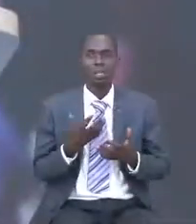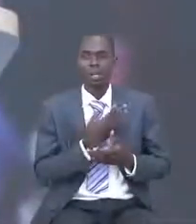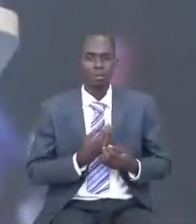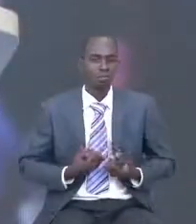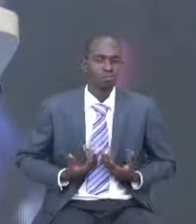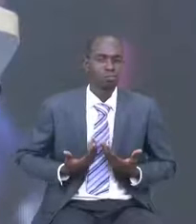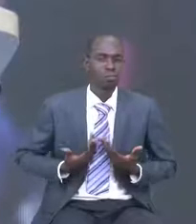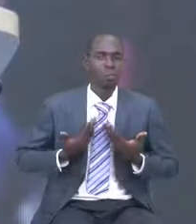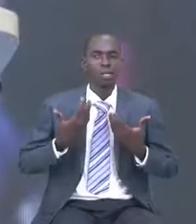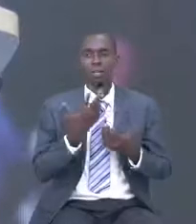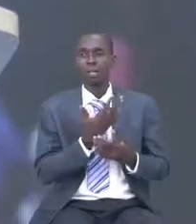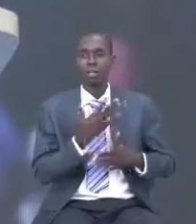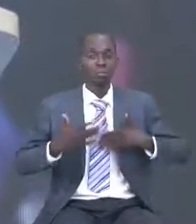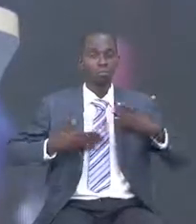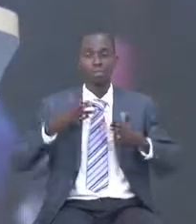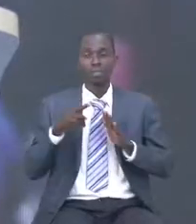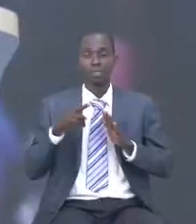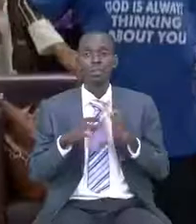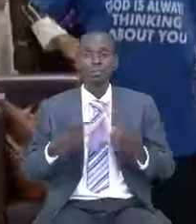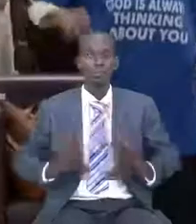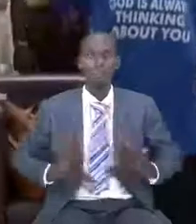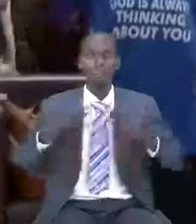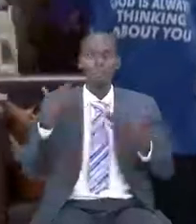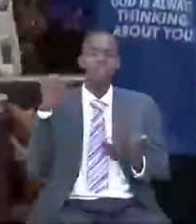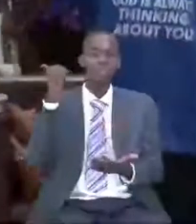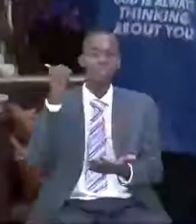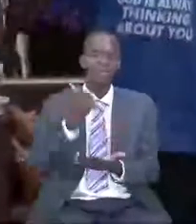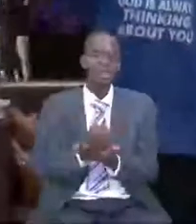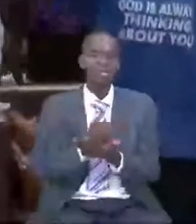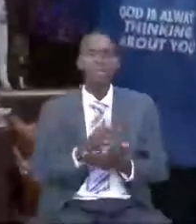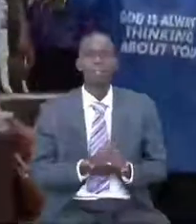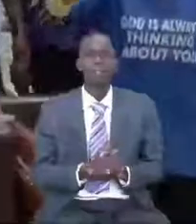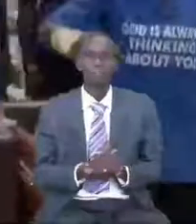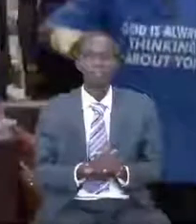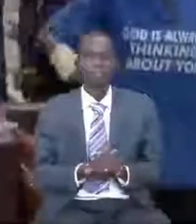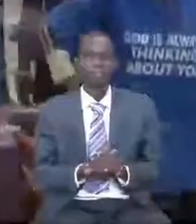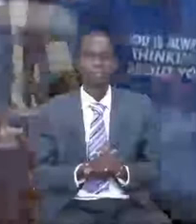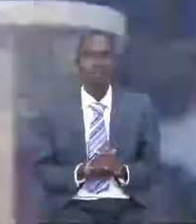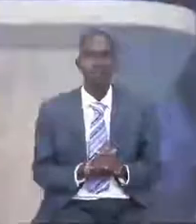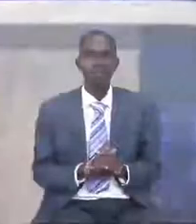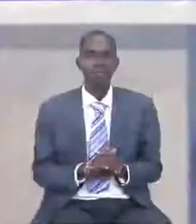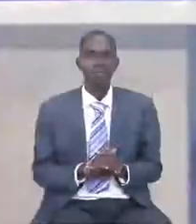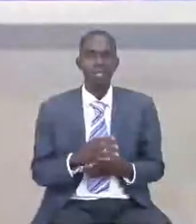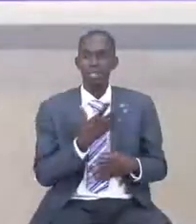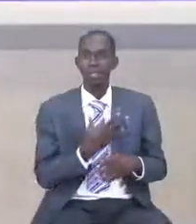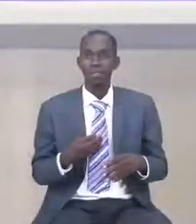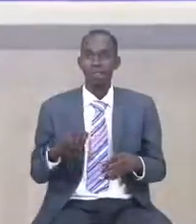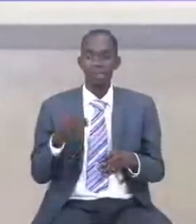Dans la passion et dans le zèle, l'excitation de la vie, amen.